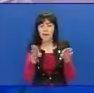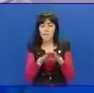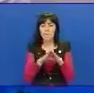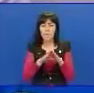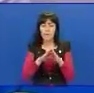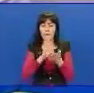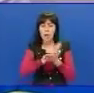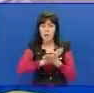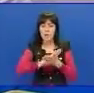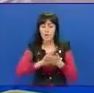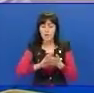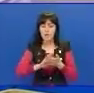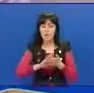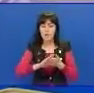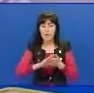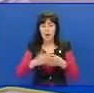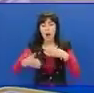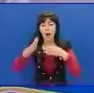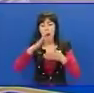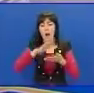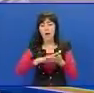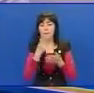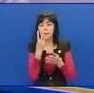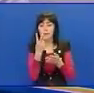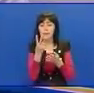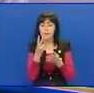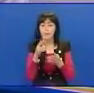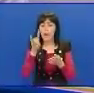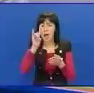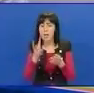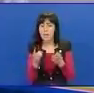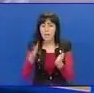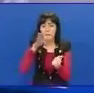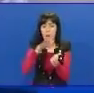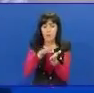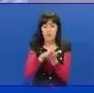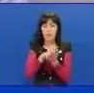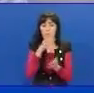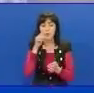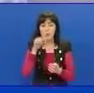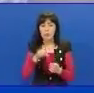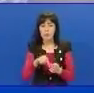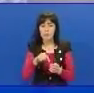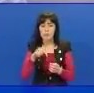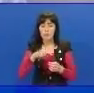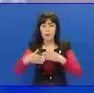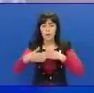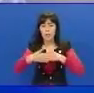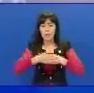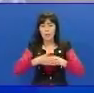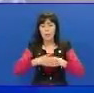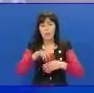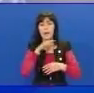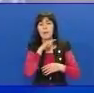жалпы айтып үстінен қалың жаңа екінші шыны ыдыспен не қыламыз? Қысамыз. Қысқаннан кейінгі кезде мынау жаңағы